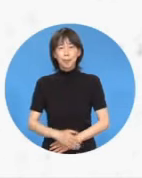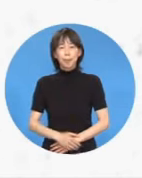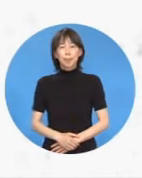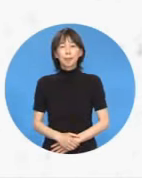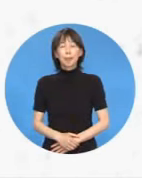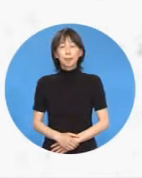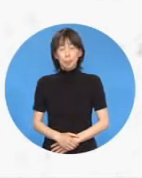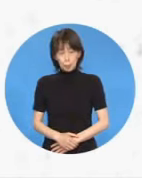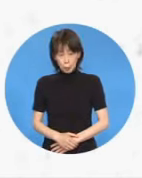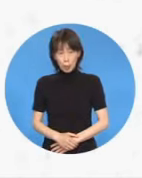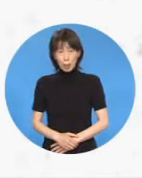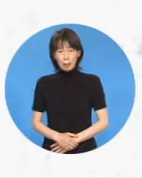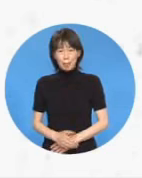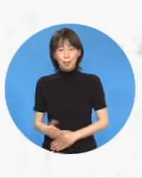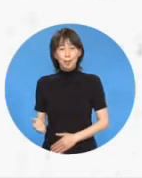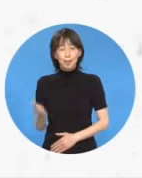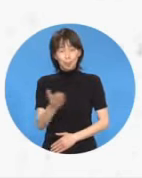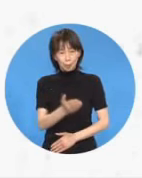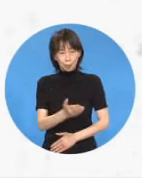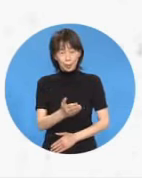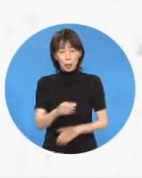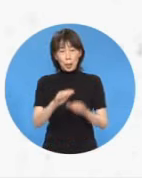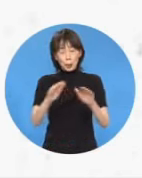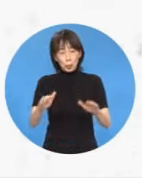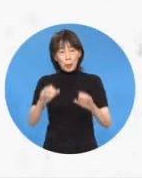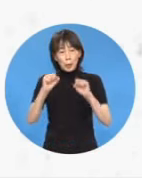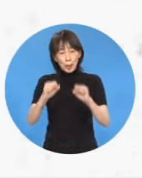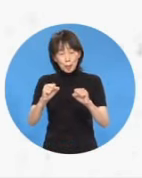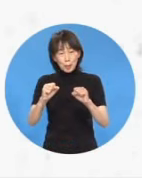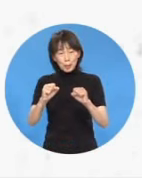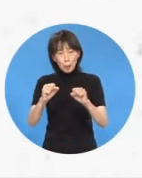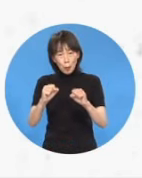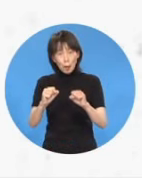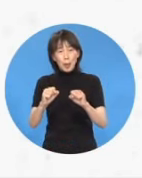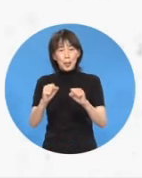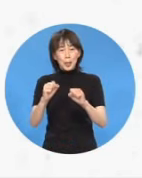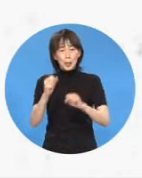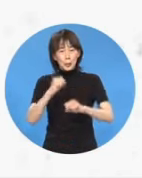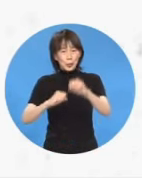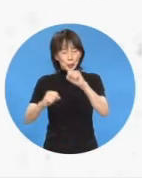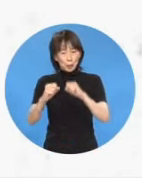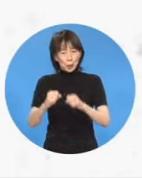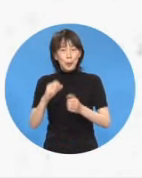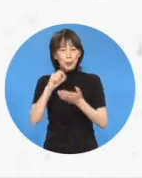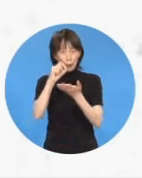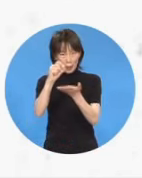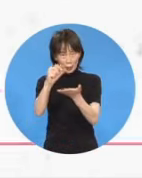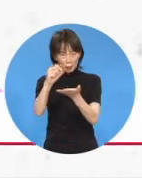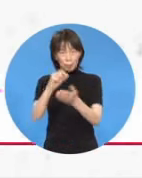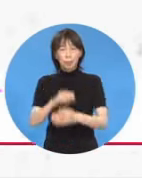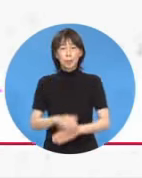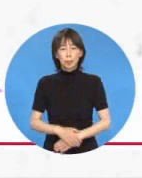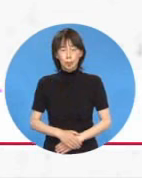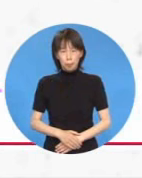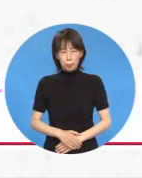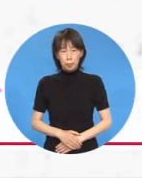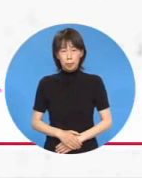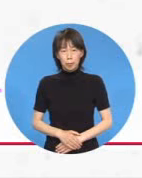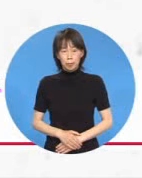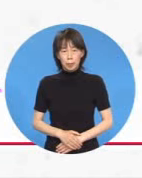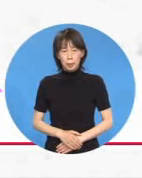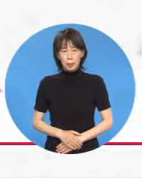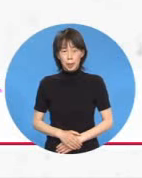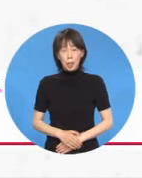ますそれではもう1つ子供たちの頑張りを応援する取り組みをお届けしましょう4